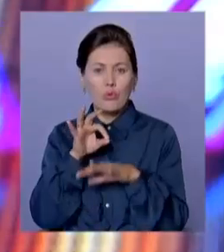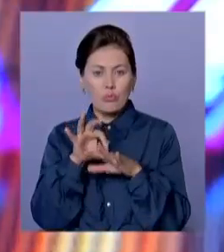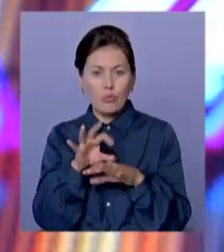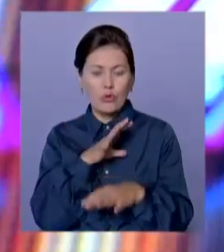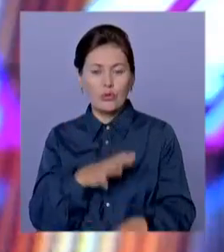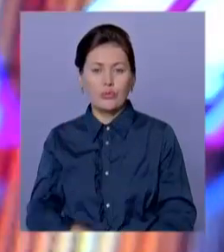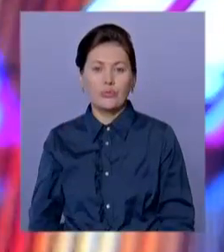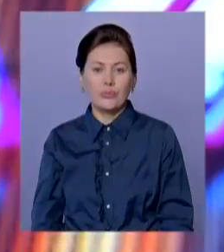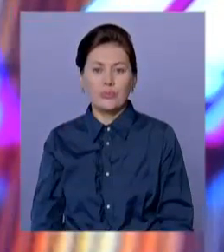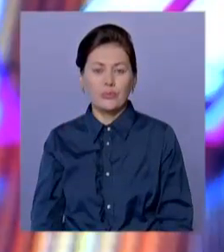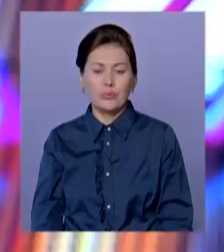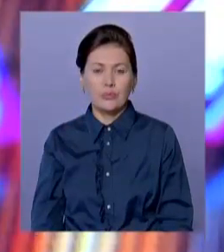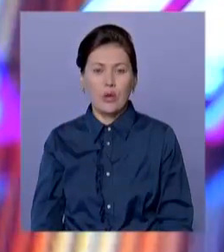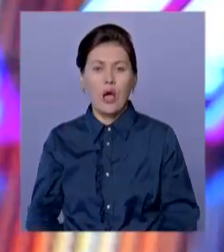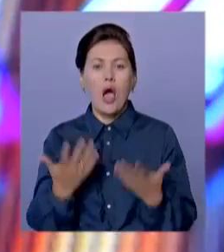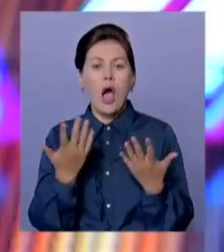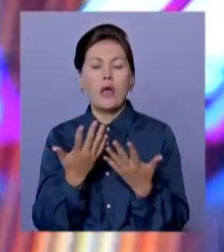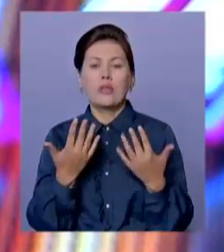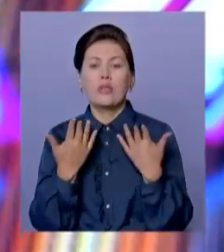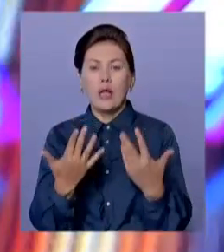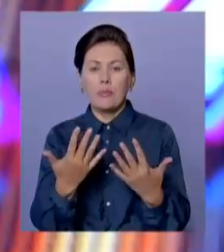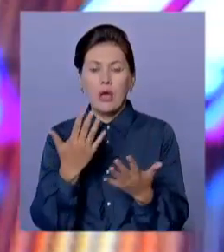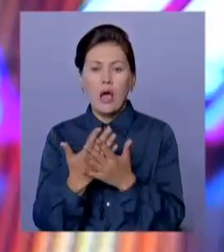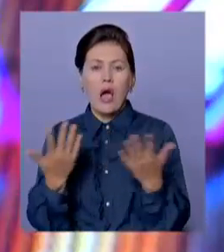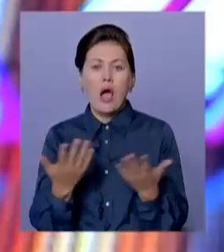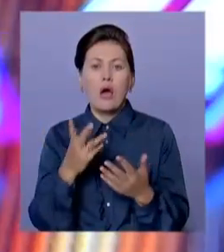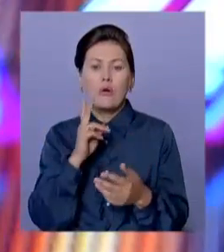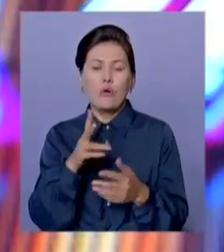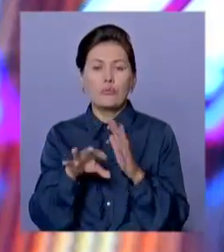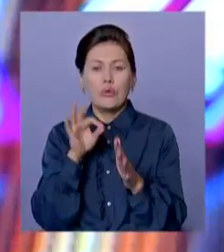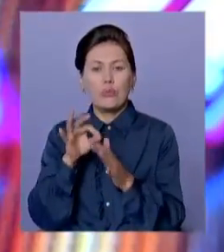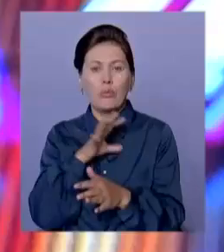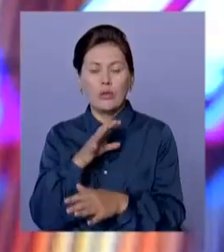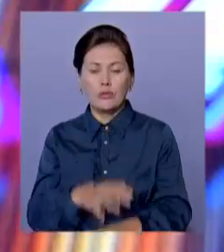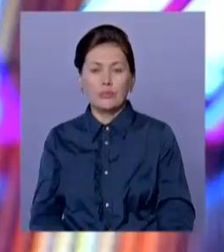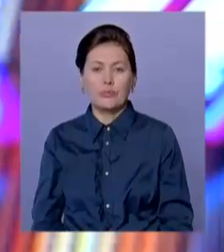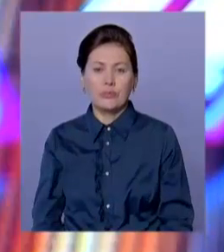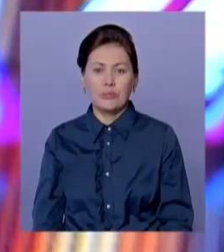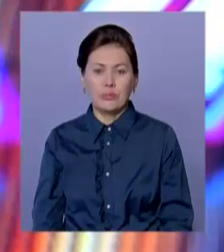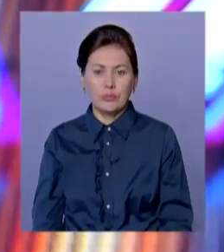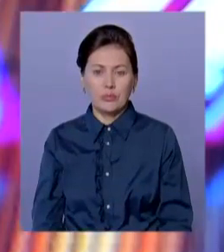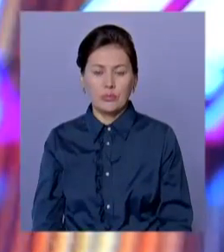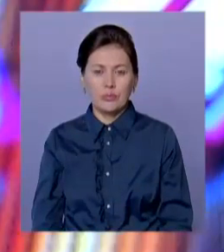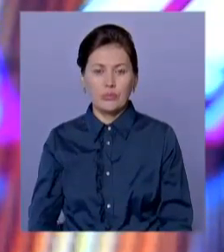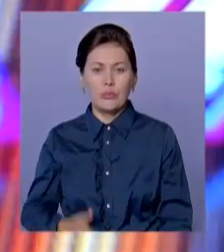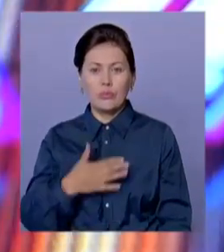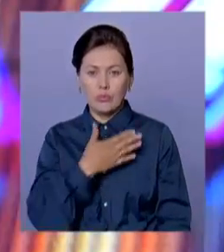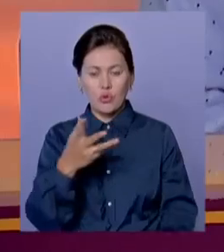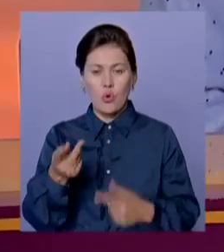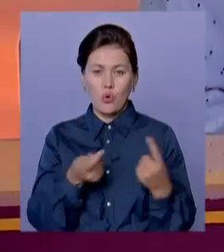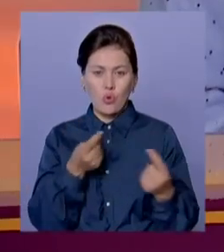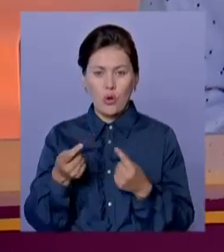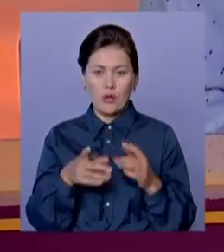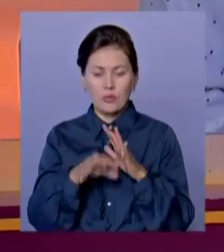Иә. Қандай талаптар бар мысалы? Кім қарайды оны, кім таңдап алады? Әрине, біздің руководство